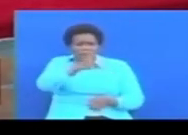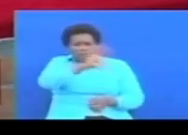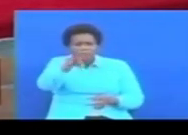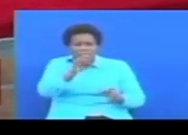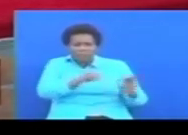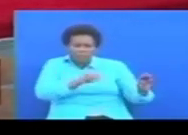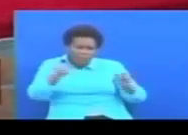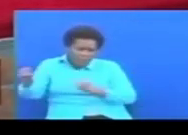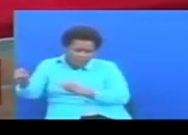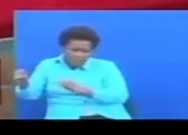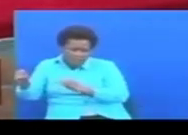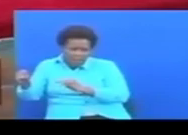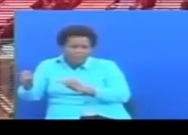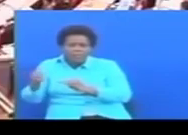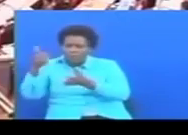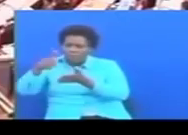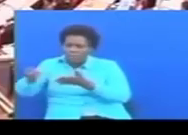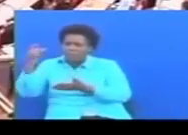taratibu kabla ya kuanza ujenzi.